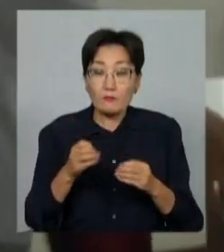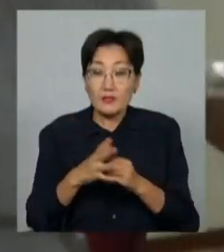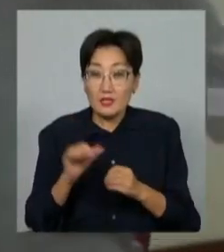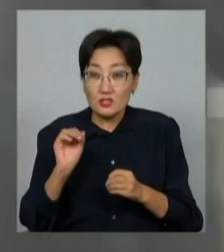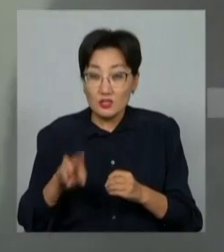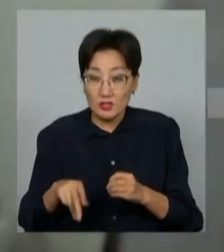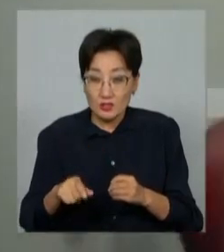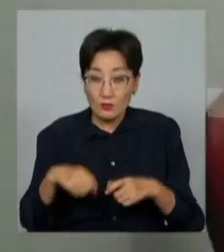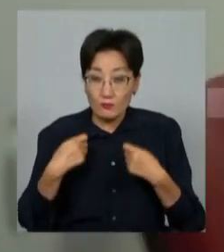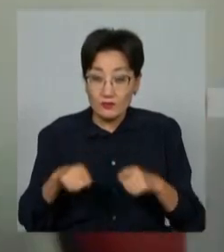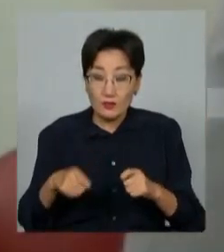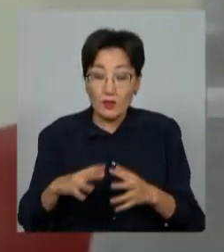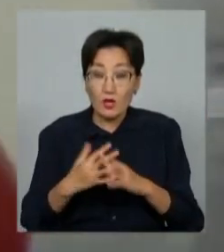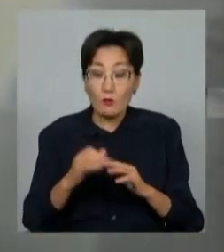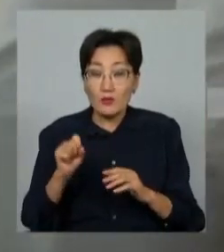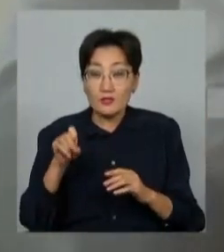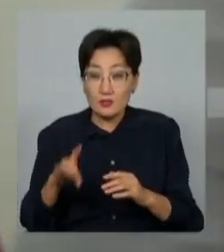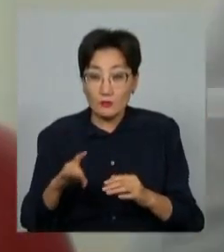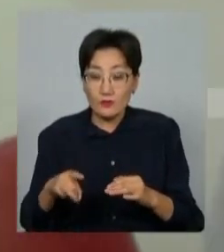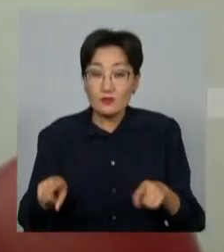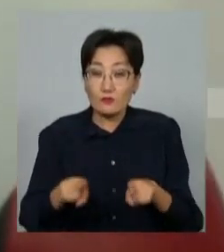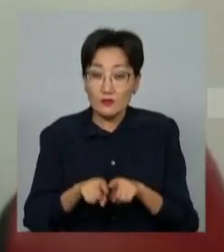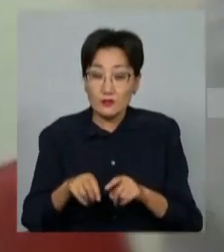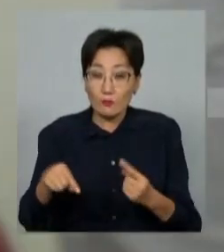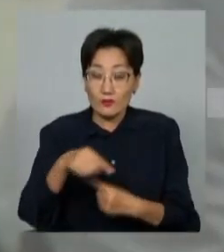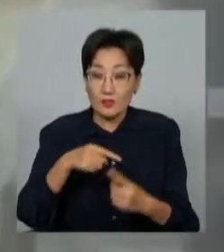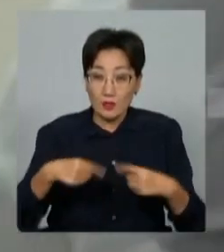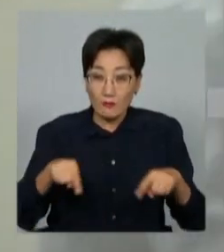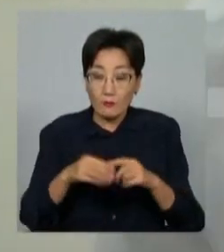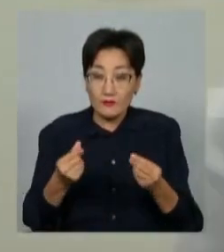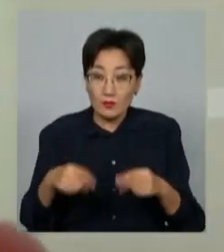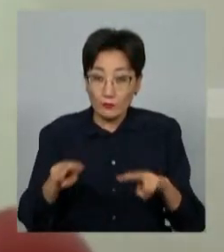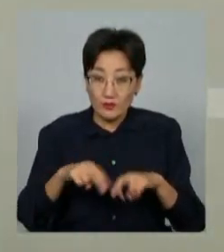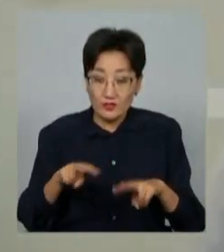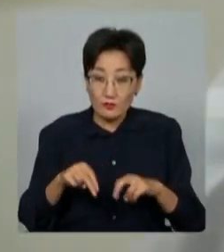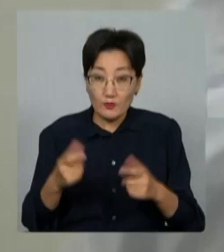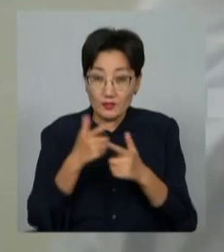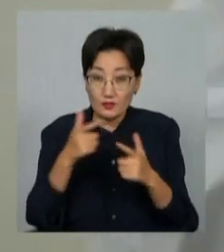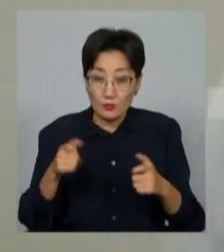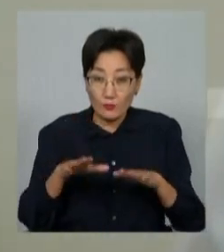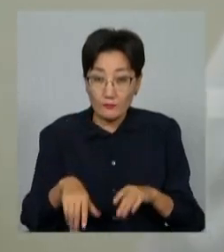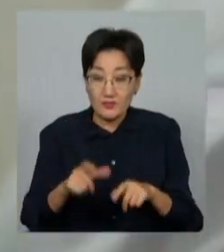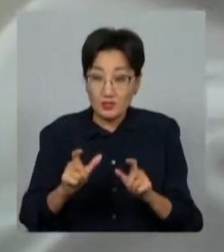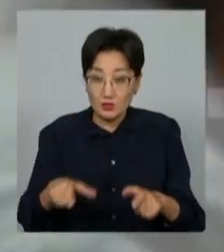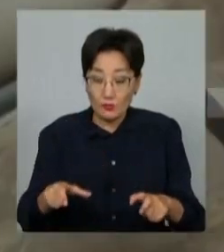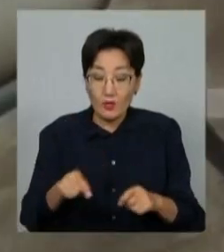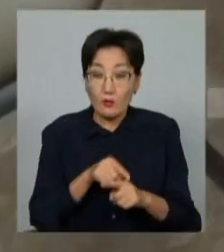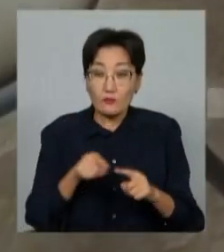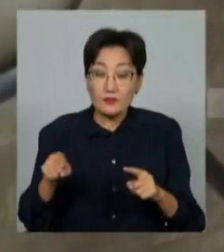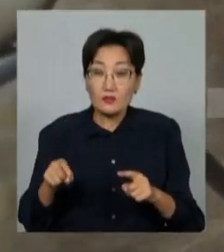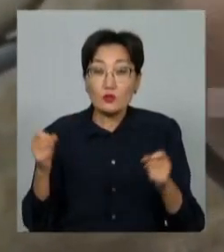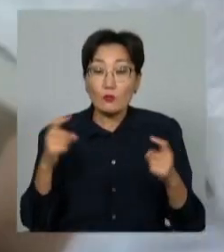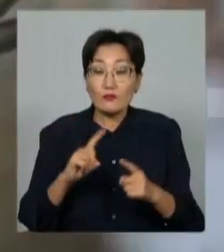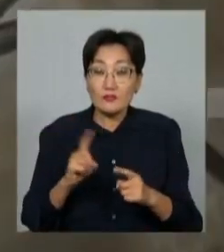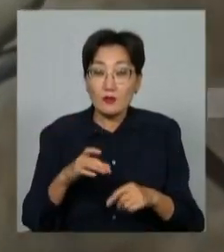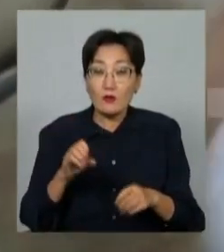тенге. О том, что в селе Оса процветает незаконный бизнес, в агентство по финансовому мониторингу сообщил местный житель. В ходе расследования выяснилось,